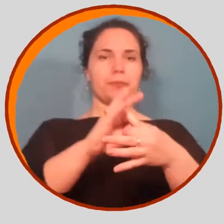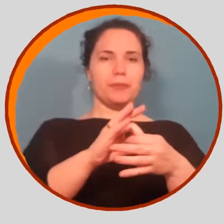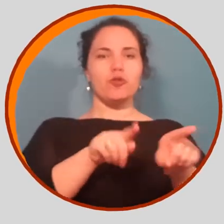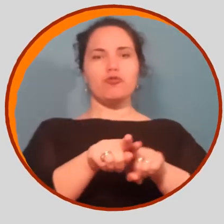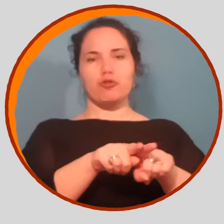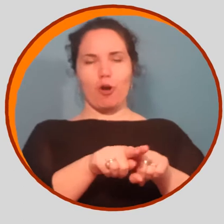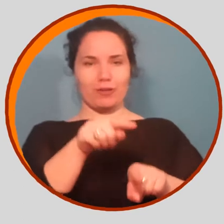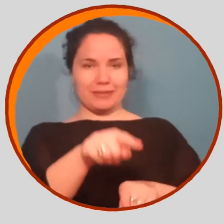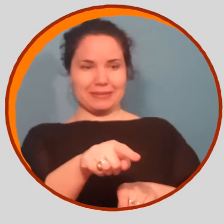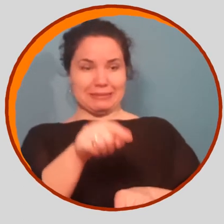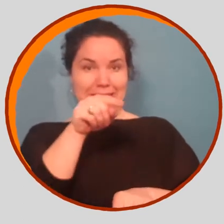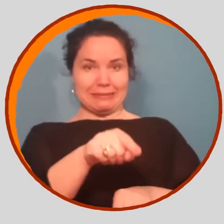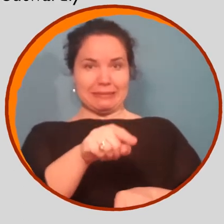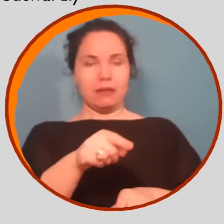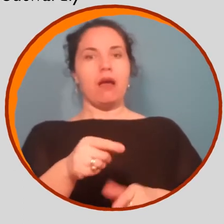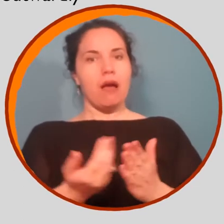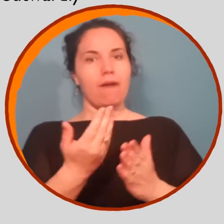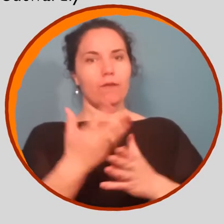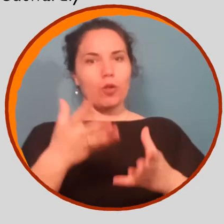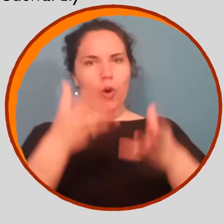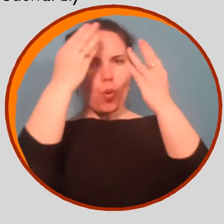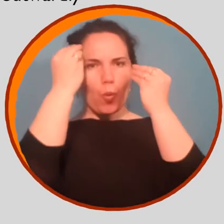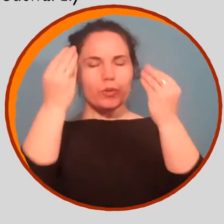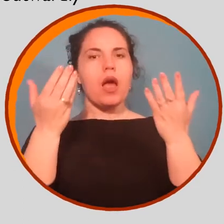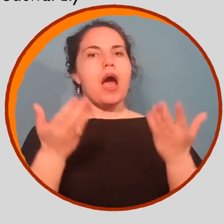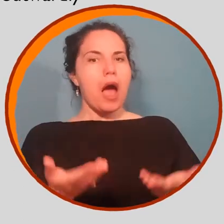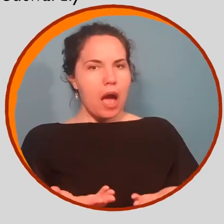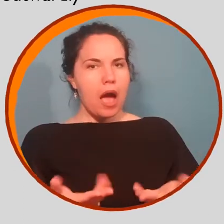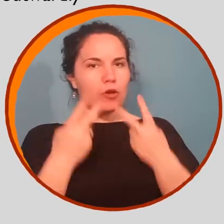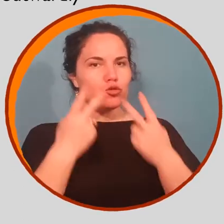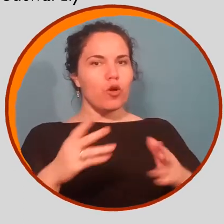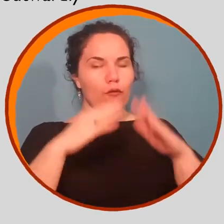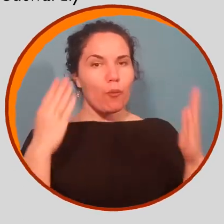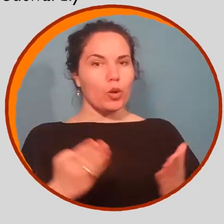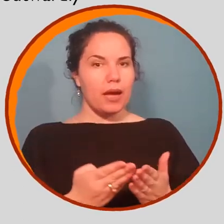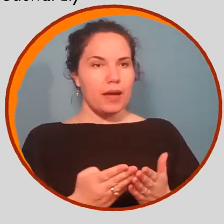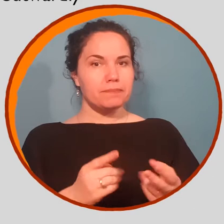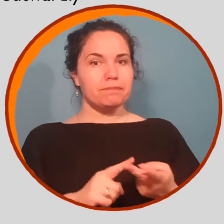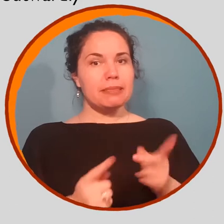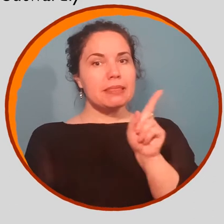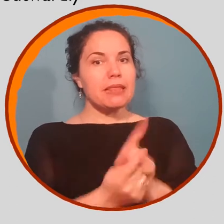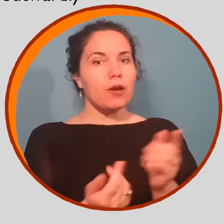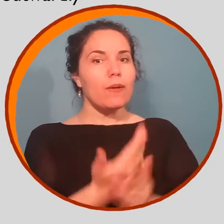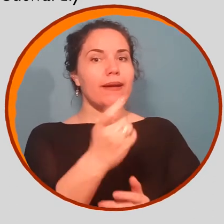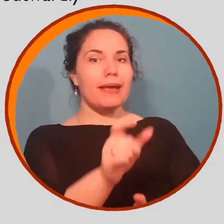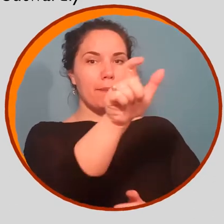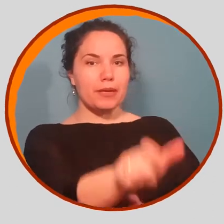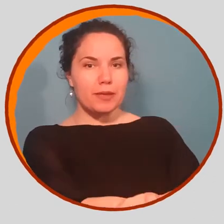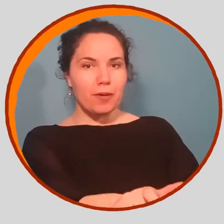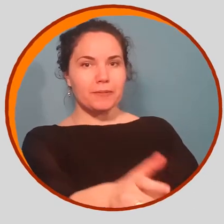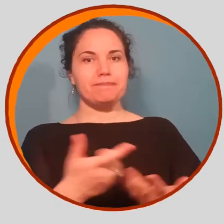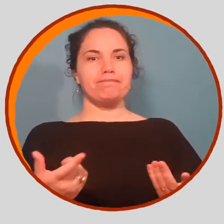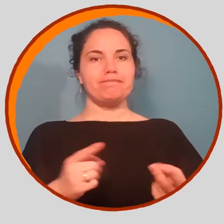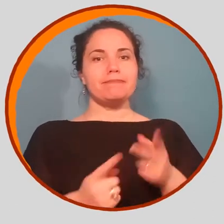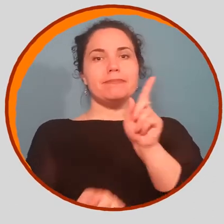familjes. Dhe ky është një moment i jashtëzakonshëm në rritjen e çdo individi, sepse çfarë është mësuar ka nevojë të shihet jashtë